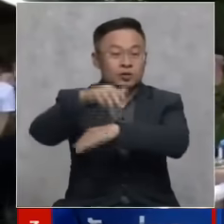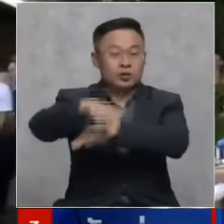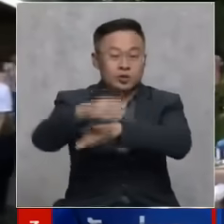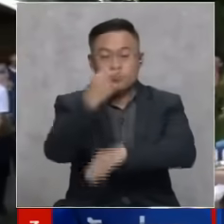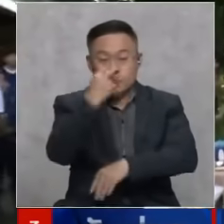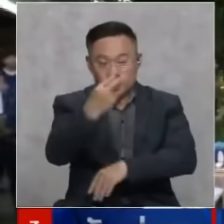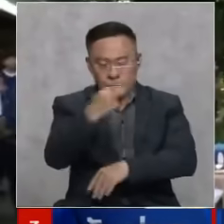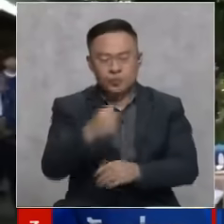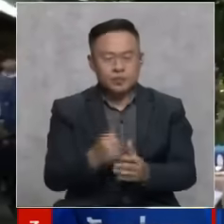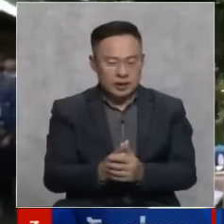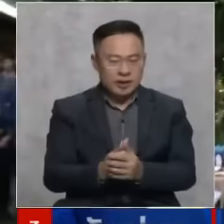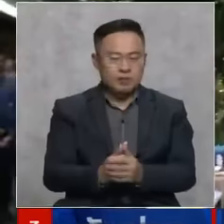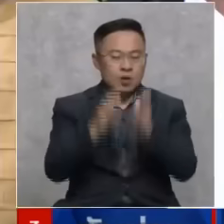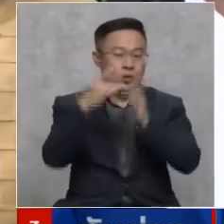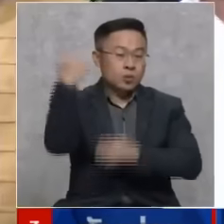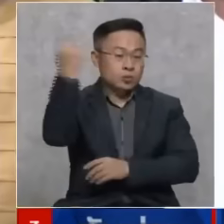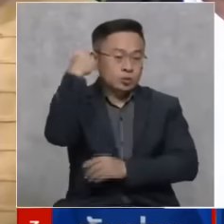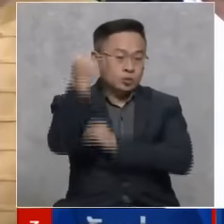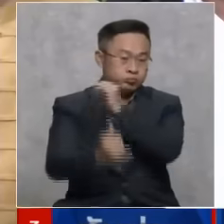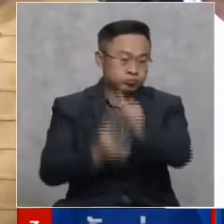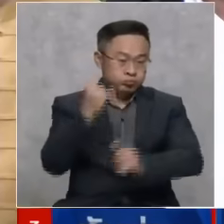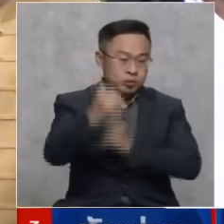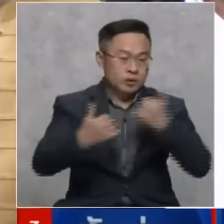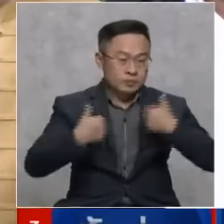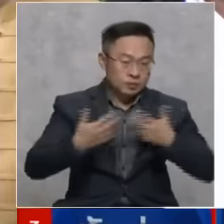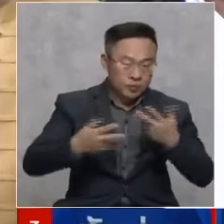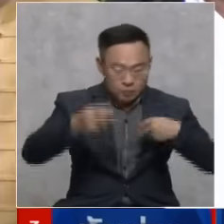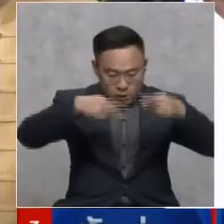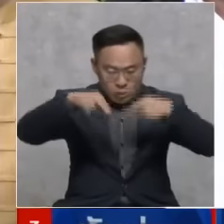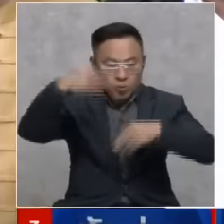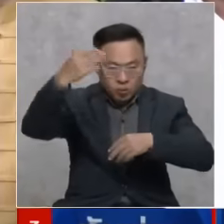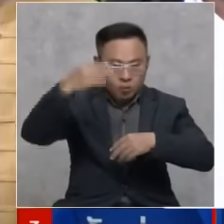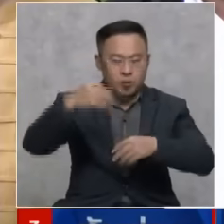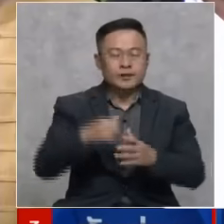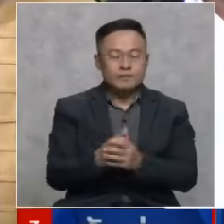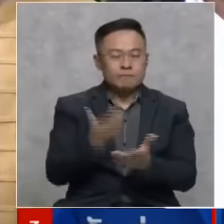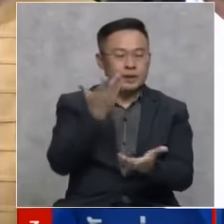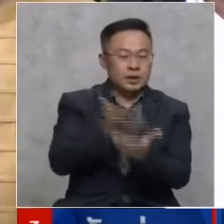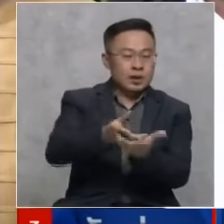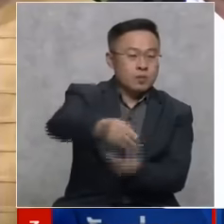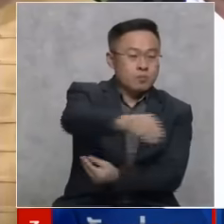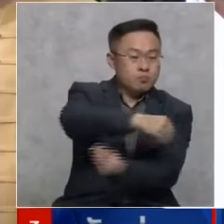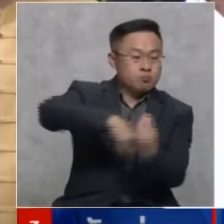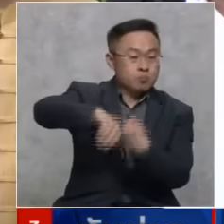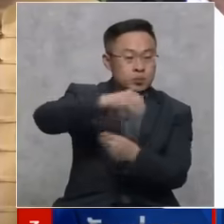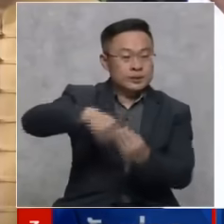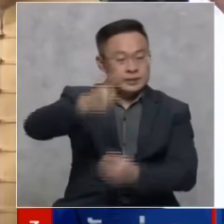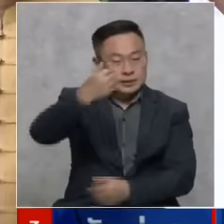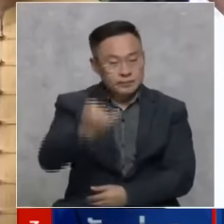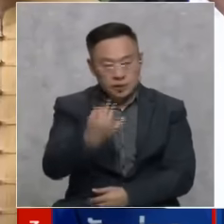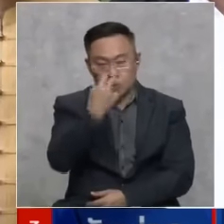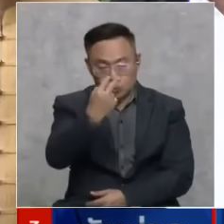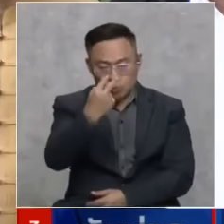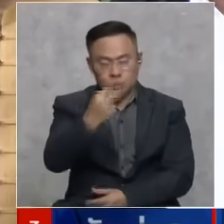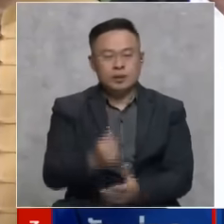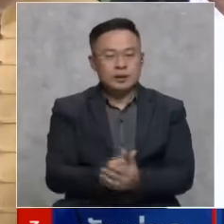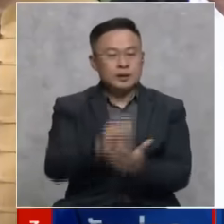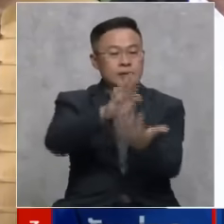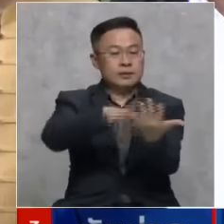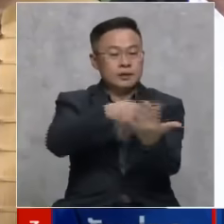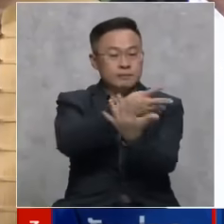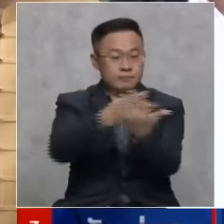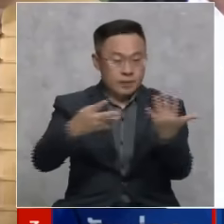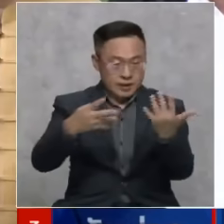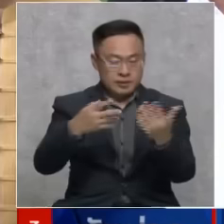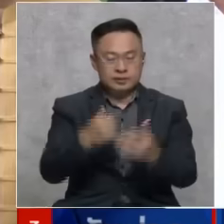ว่าเอ๊ะนักท่องเที่ยวเยอะไหมคนคึกคักไหมสภาพเศรษฐกิจมันเป็นอย่างไรนะเพราะนโยบายของท่านน